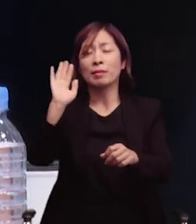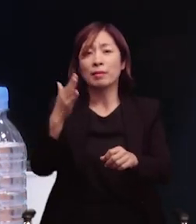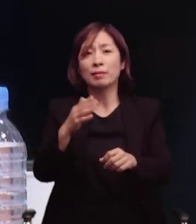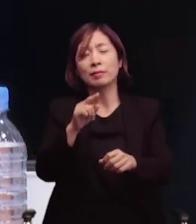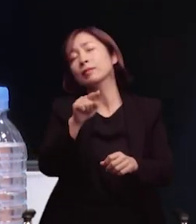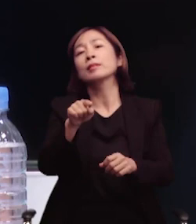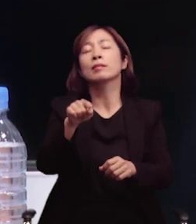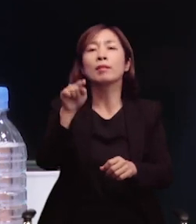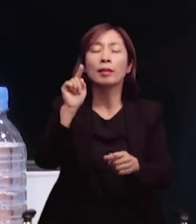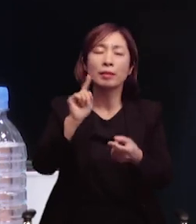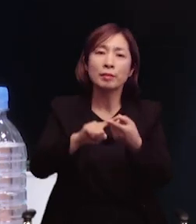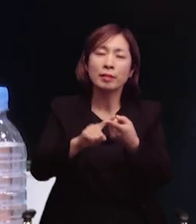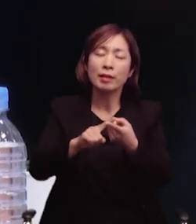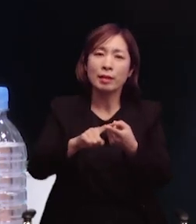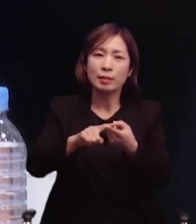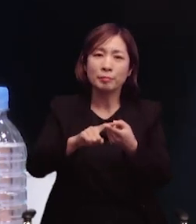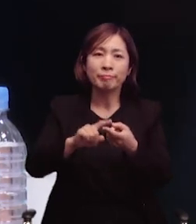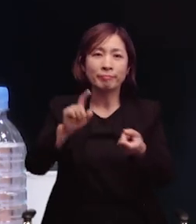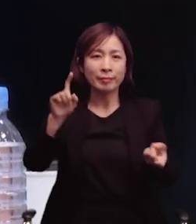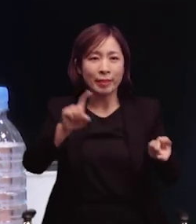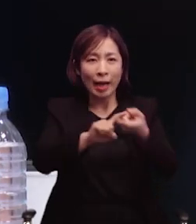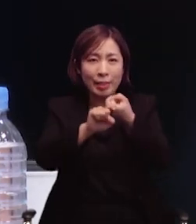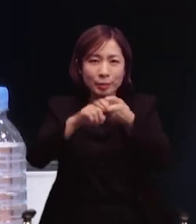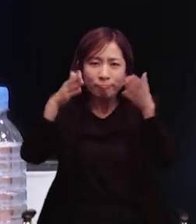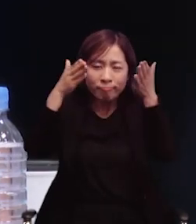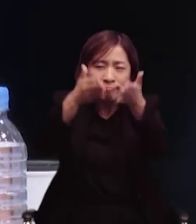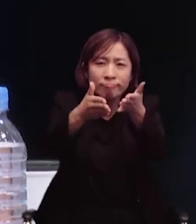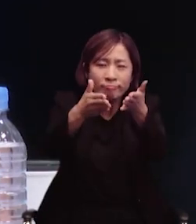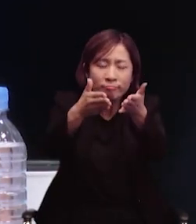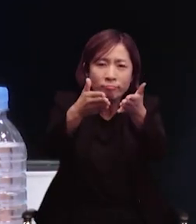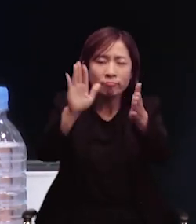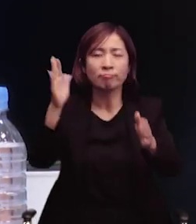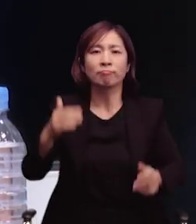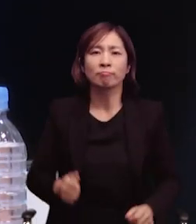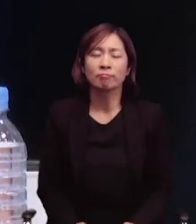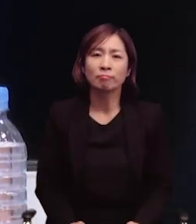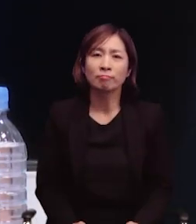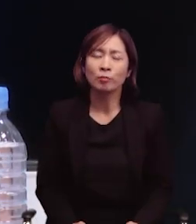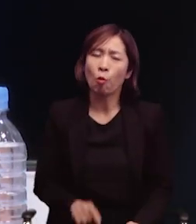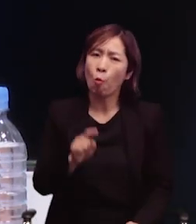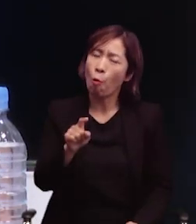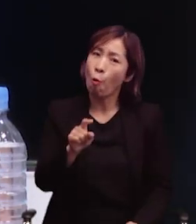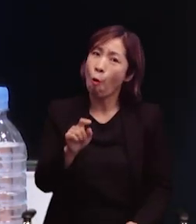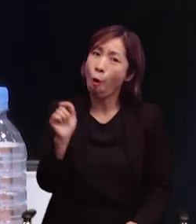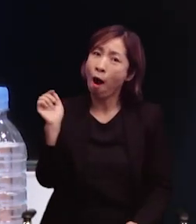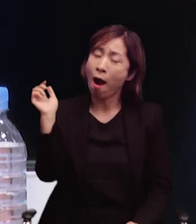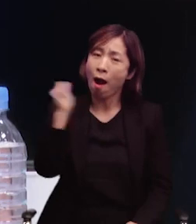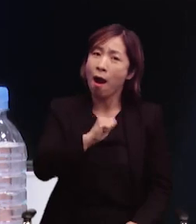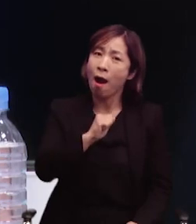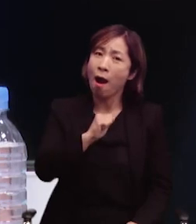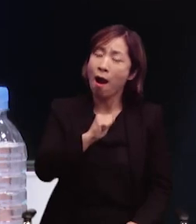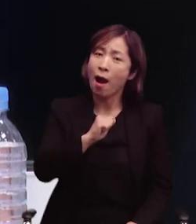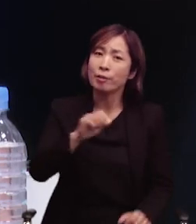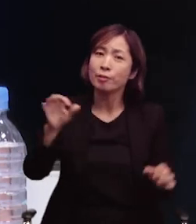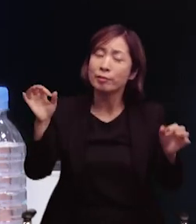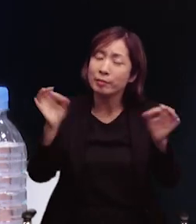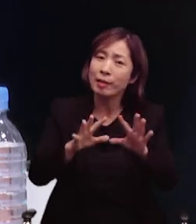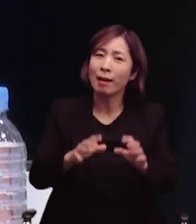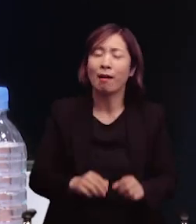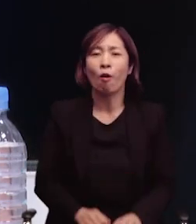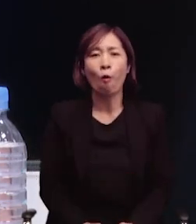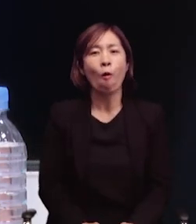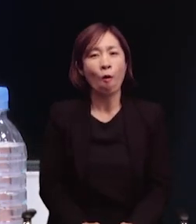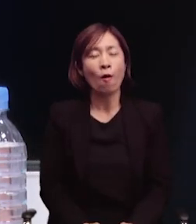그거에 관심이 가야되요 5 이럴 5 하는 순간 있어야 되요